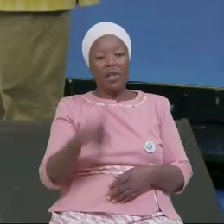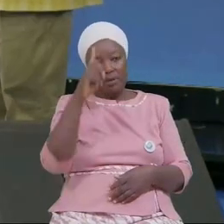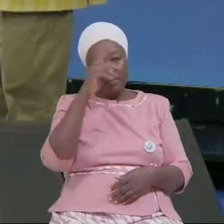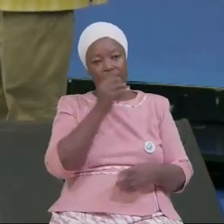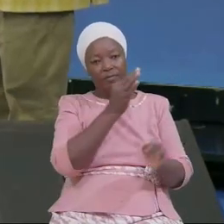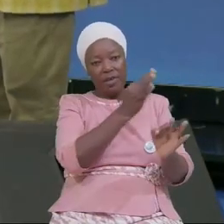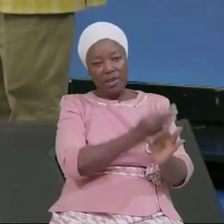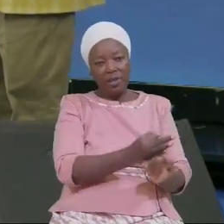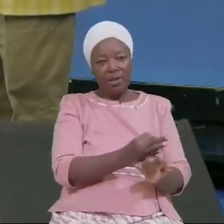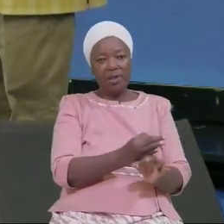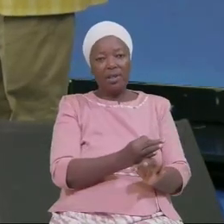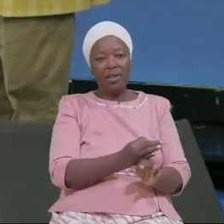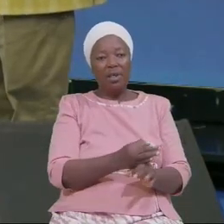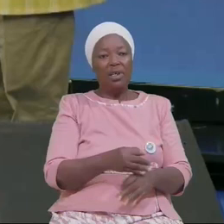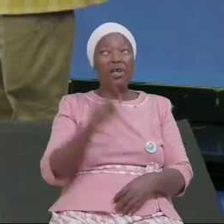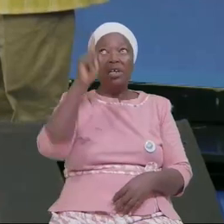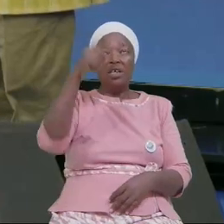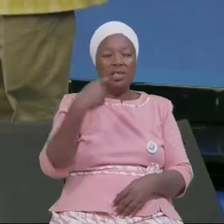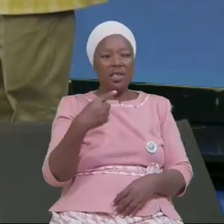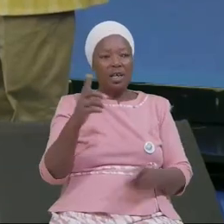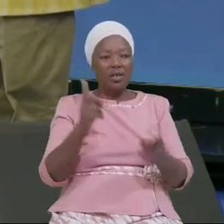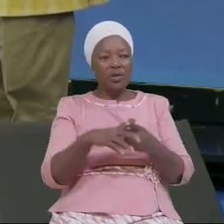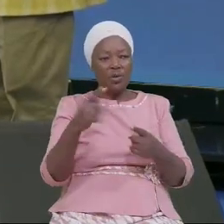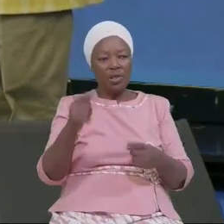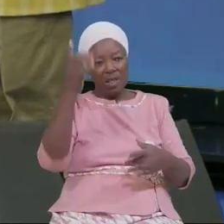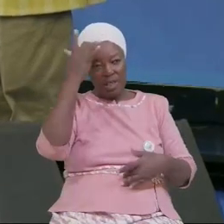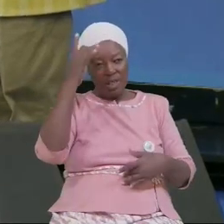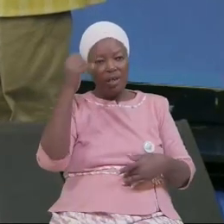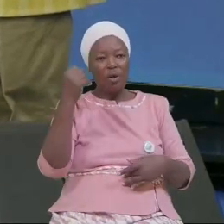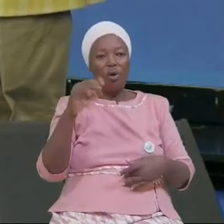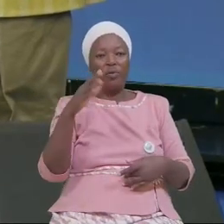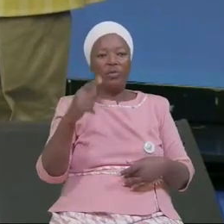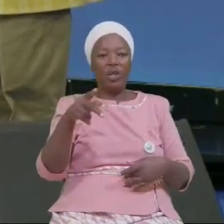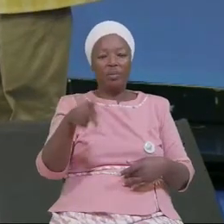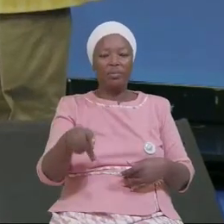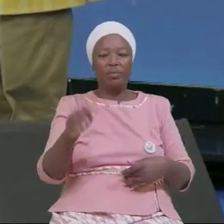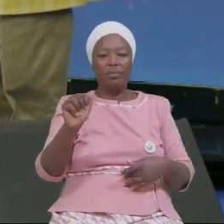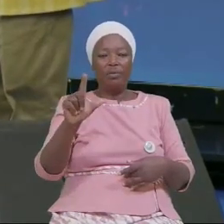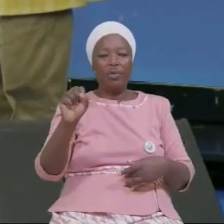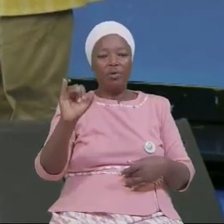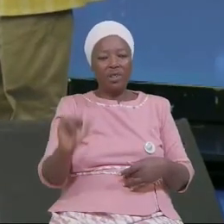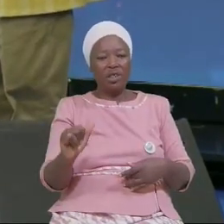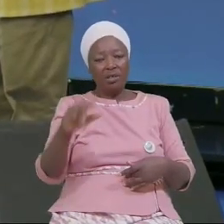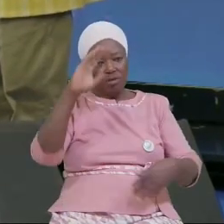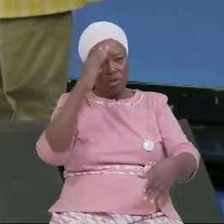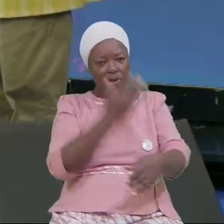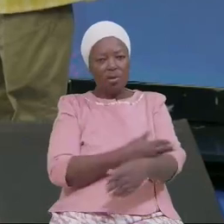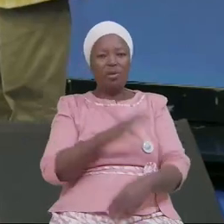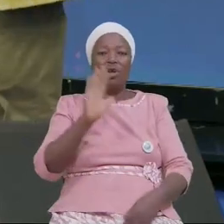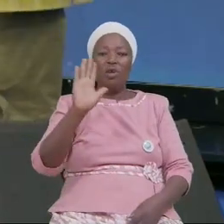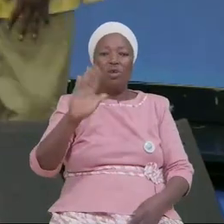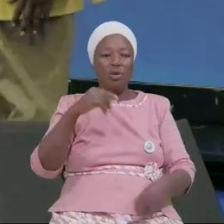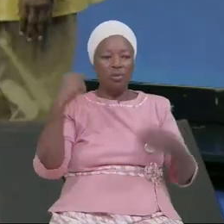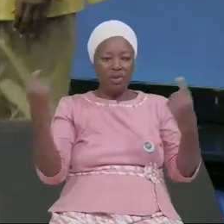dit aux paralytiques, « Mon fils, tes péchés sont